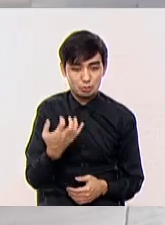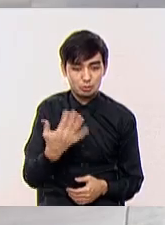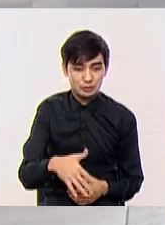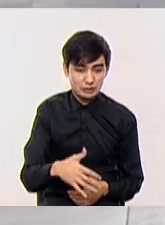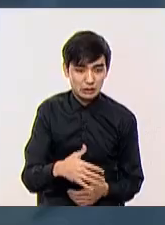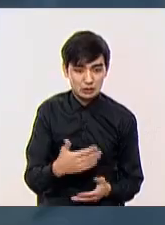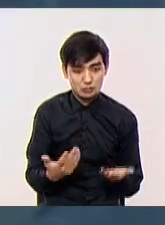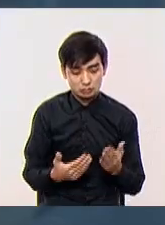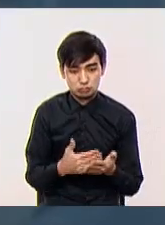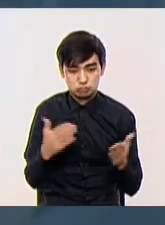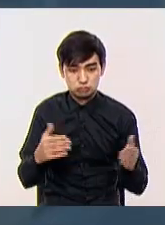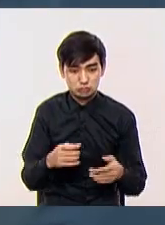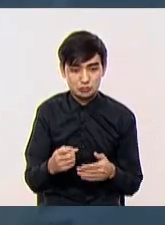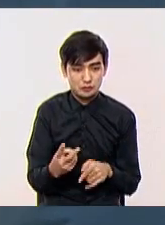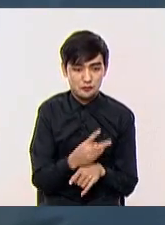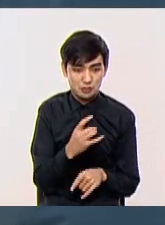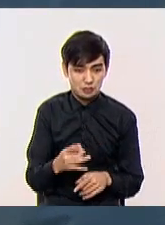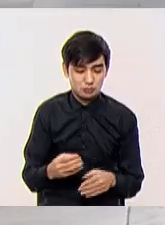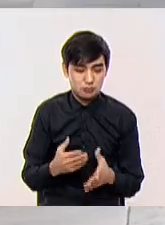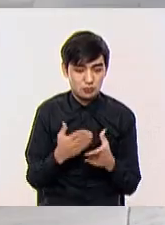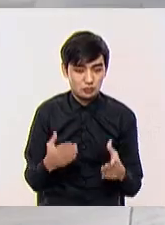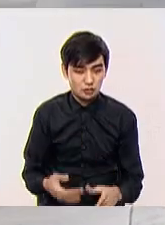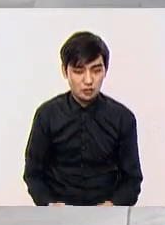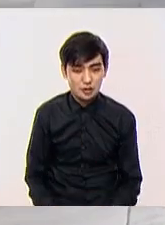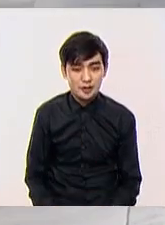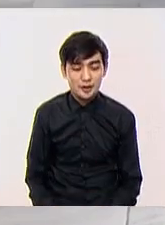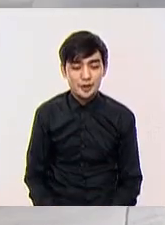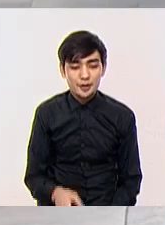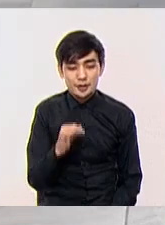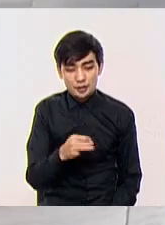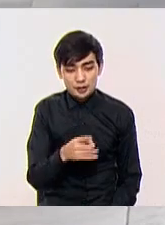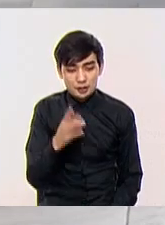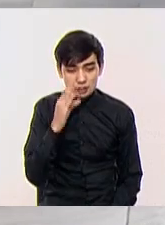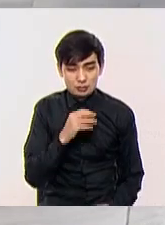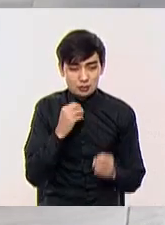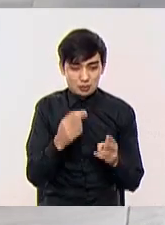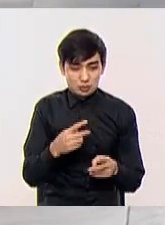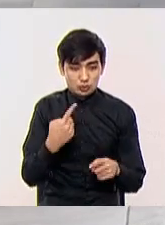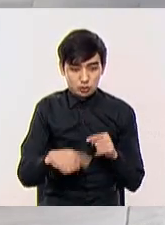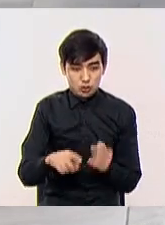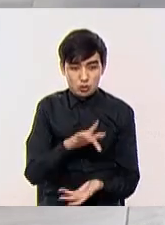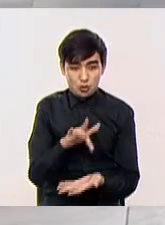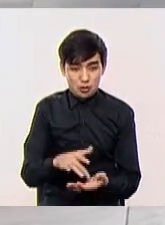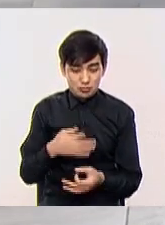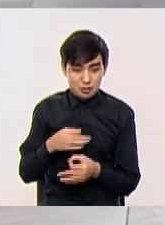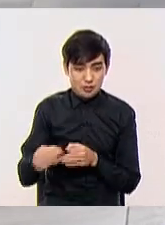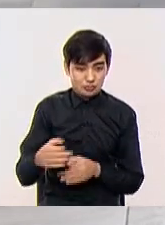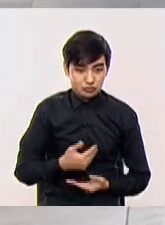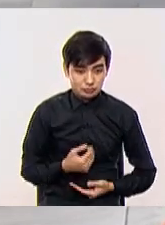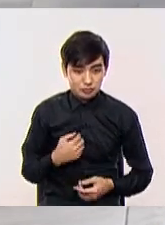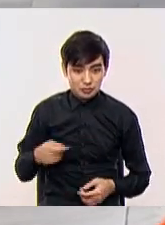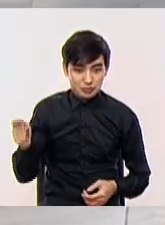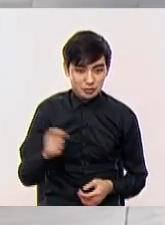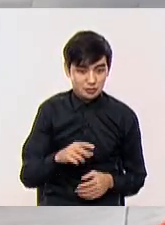550 даже, по-моему. Вот, в два раза увеличили. Это получается, представляете, из других городов, если они приедут